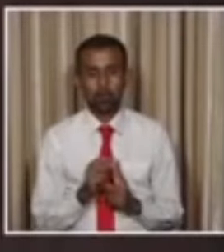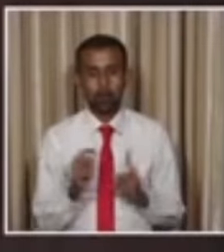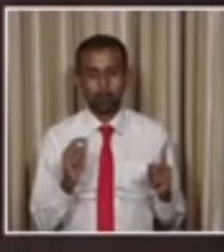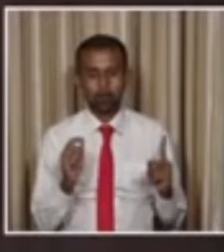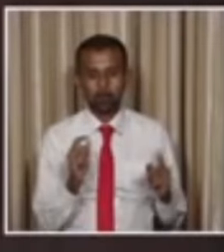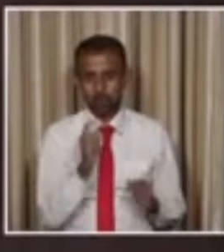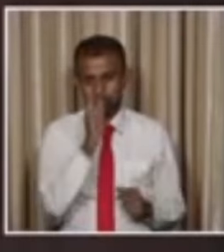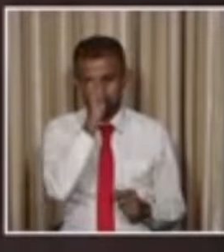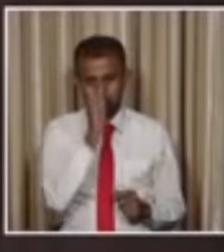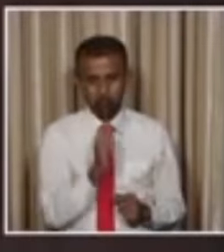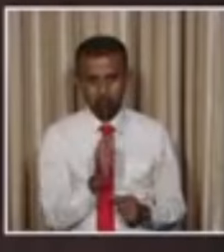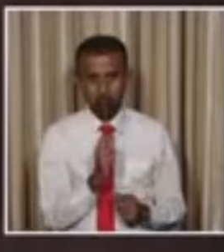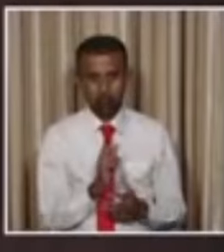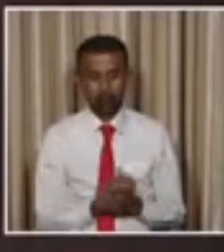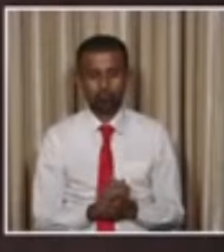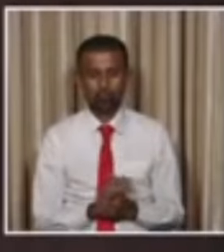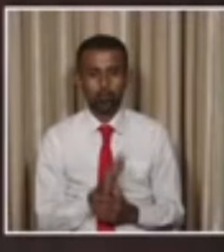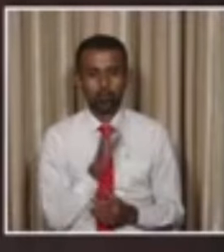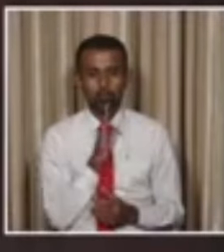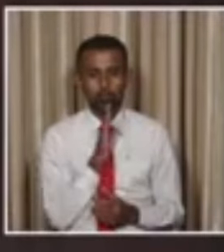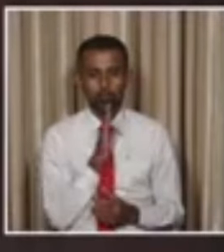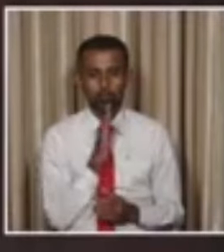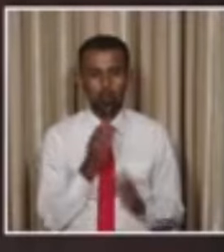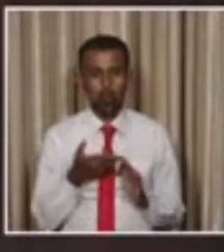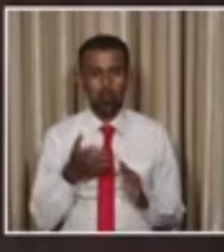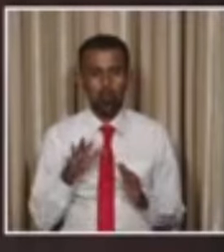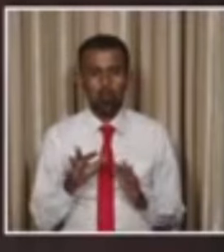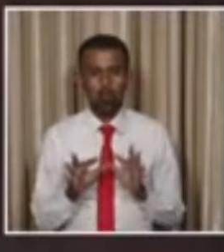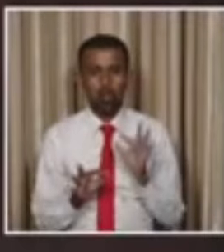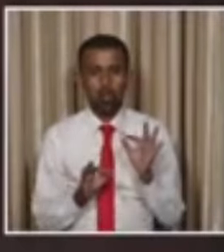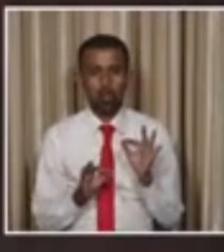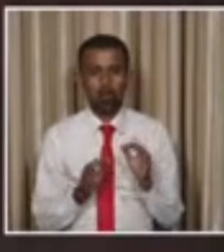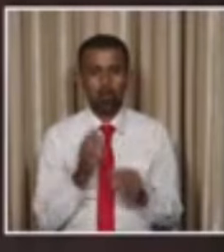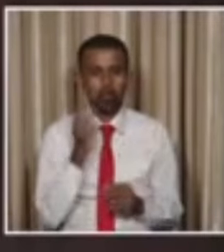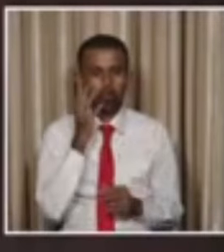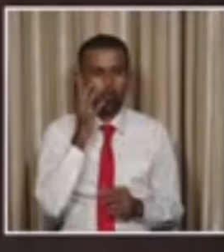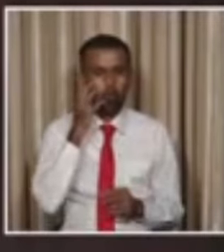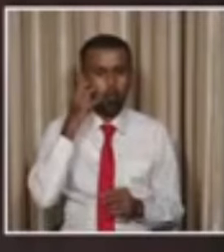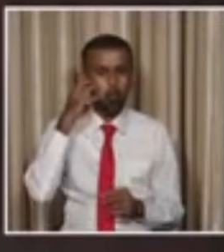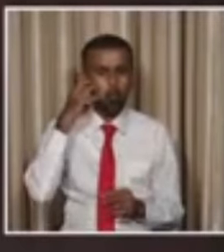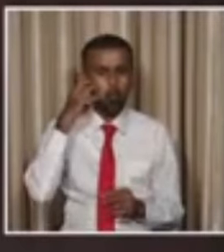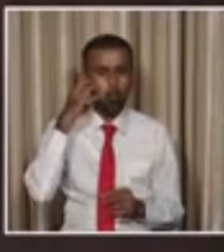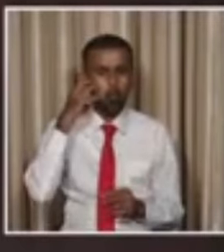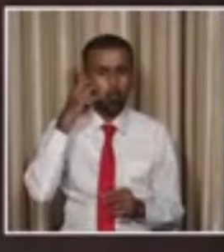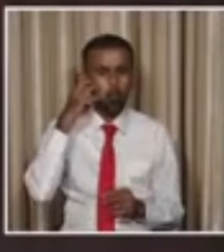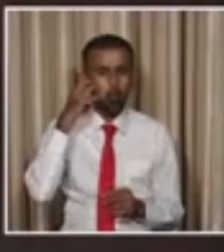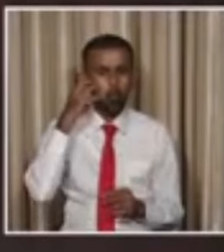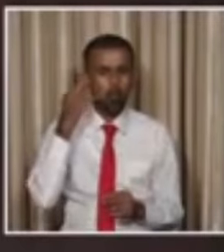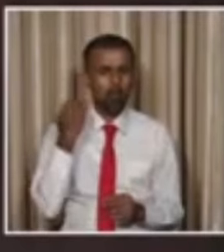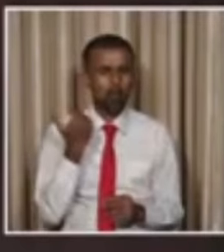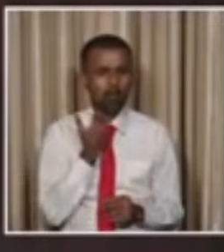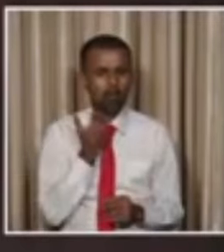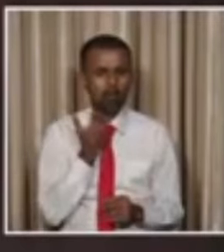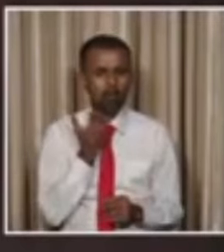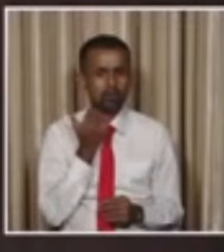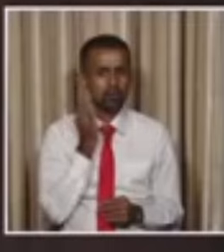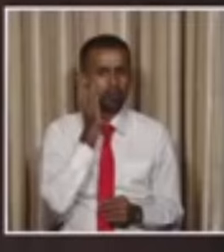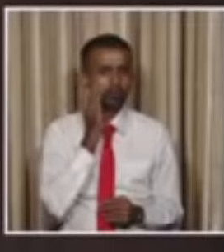මන්ත්‍රීතුමනි, සාමාන්‍යයෙන් අර අපේ ගම්වල තියෙනවා කම්මුල් ගාය හැදුනම, කම්මුල් ගාය හැදුනම